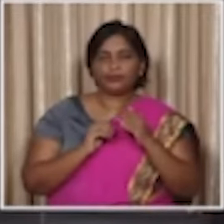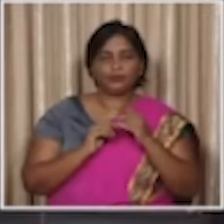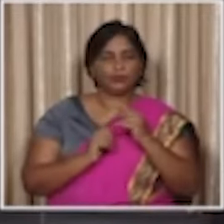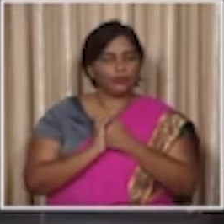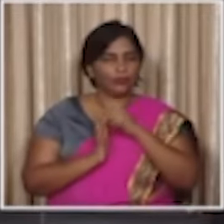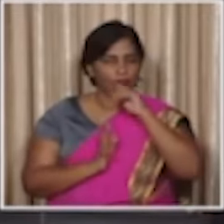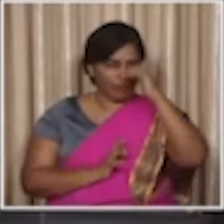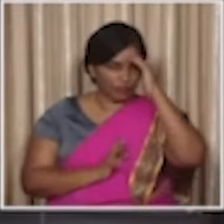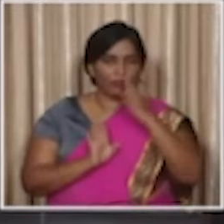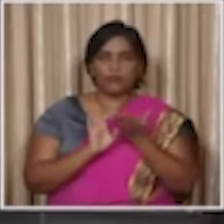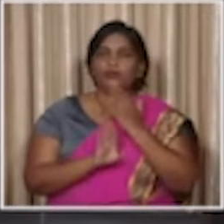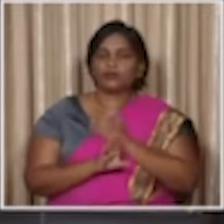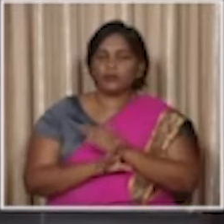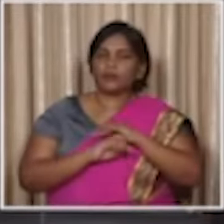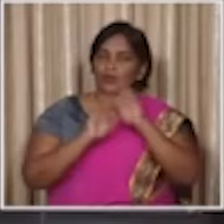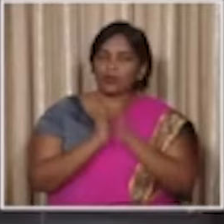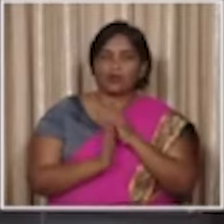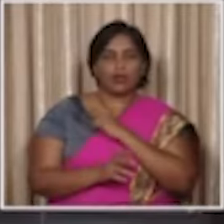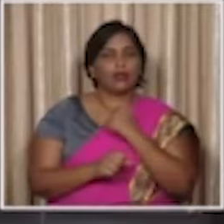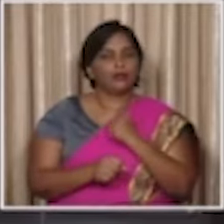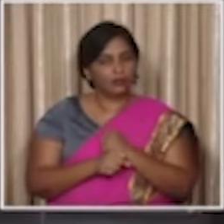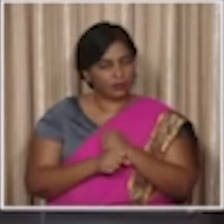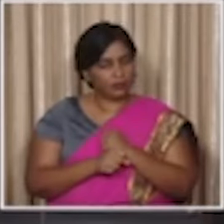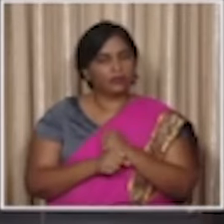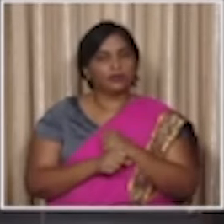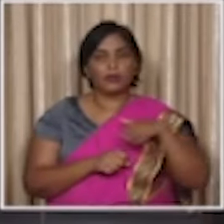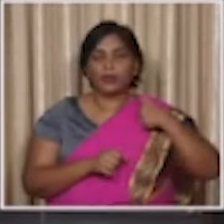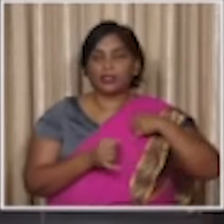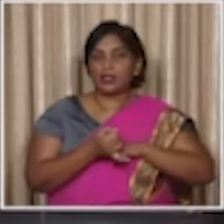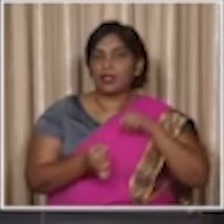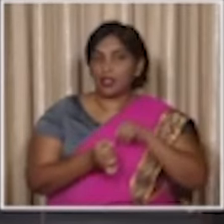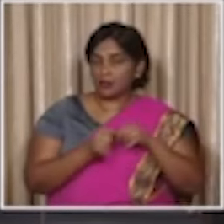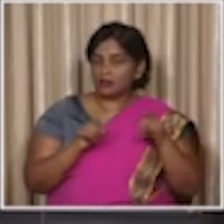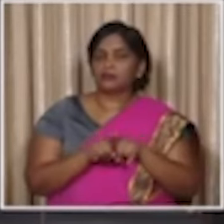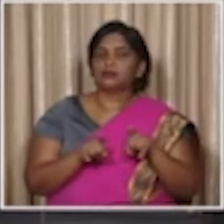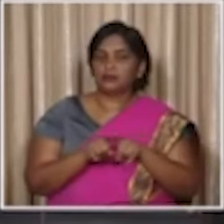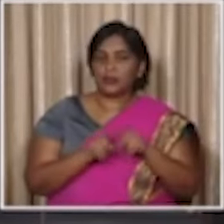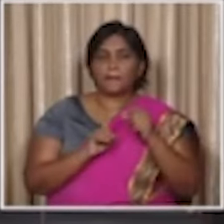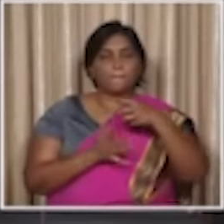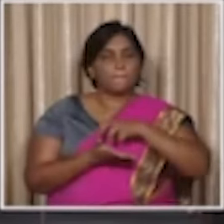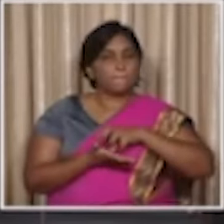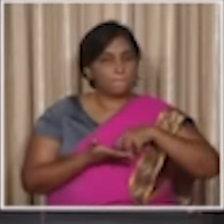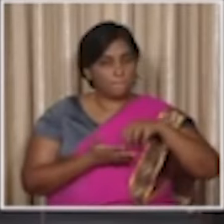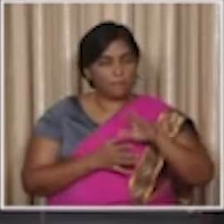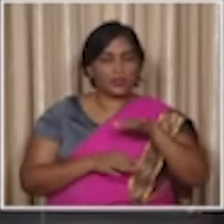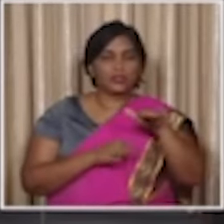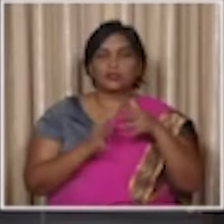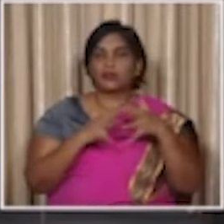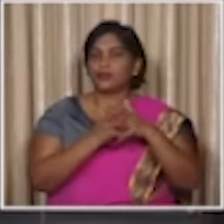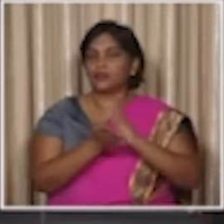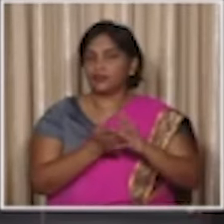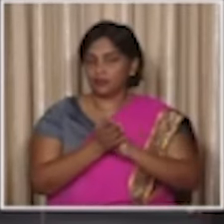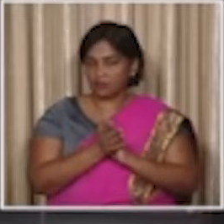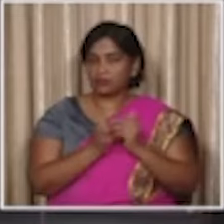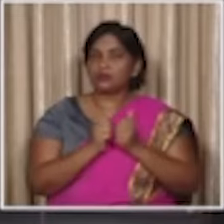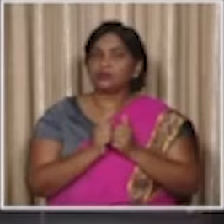කතානායකතුමනි. පසුගියදා අපි සියලුම ආණ්ඩුකාරතුමාලා සහ ප්‍රධාන ලේකම්වරුන් වගේම පළාත් සභාවේ ඉන්න සමාජ සුභසාධන